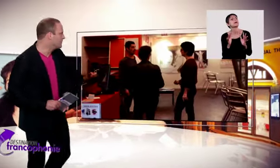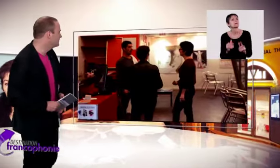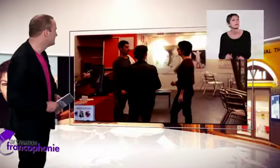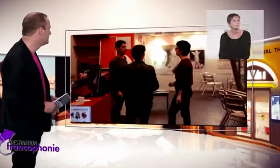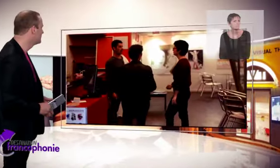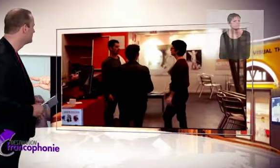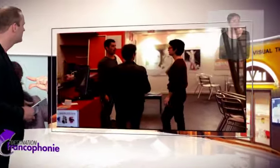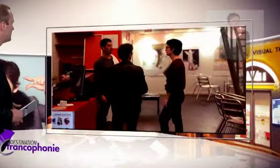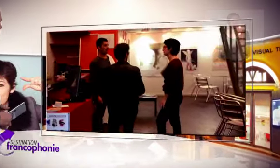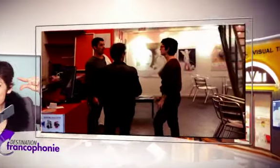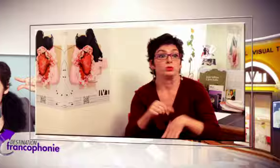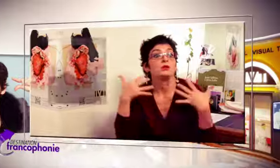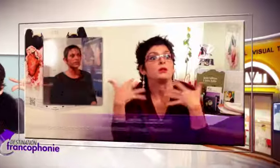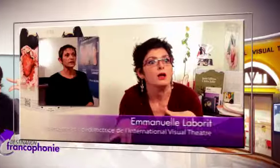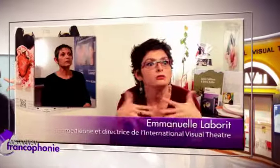cette langue.